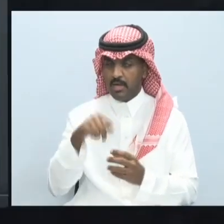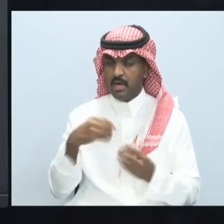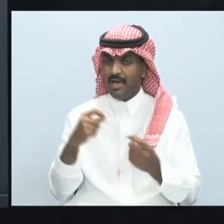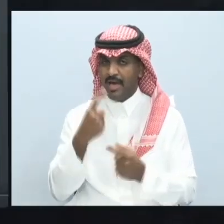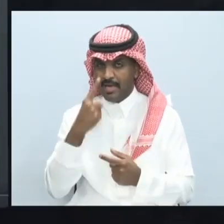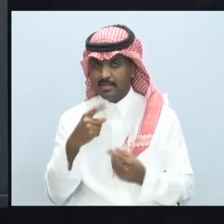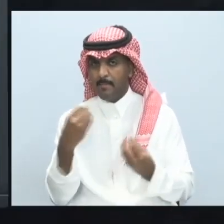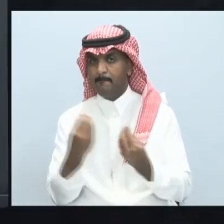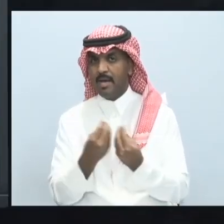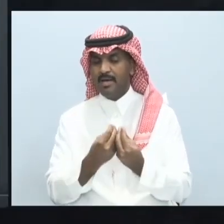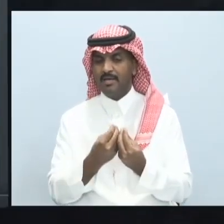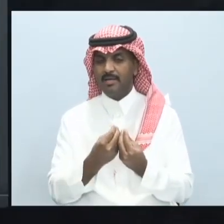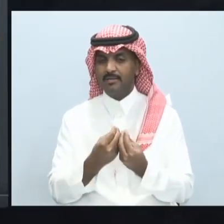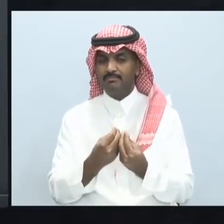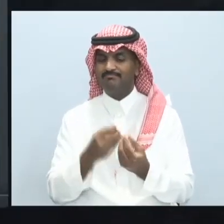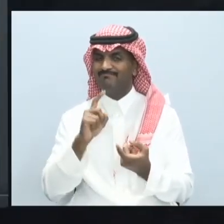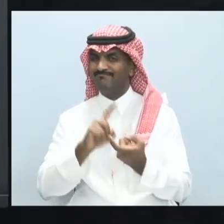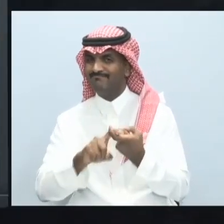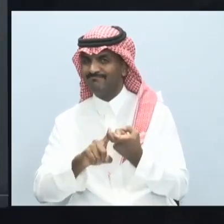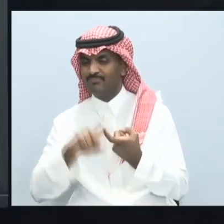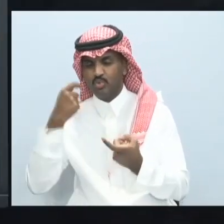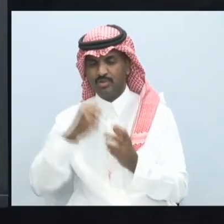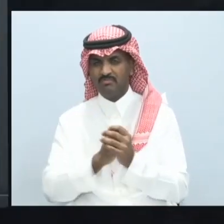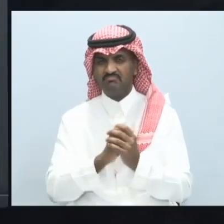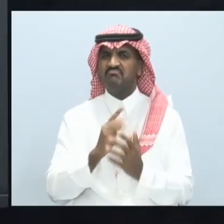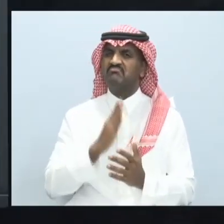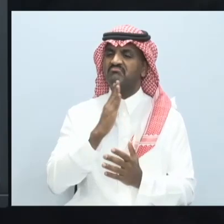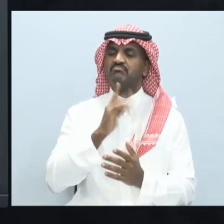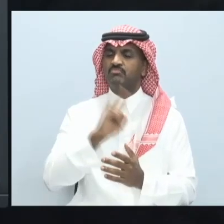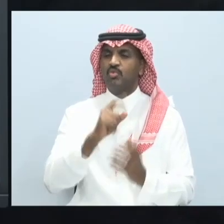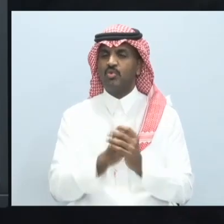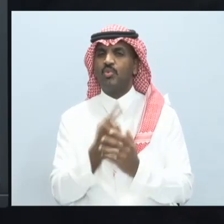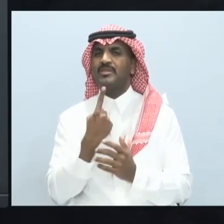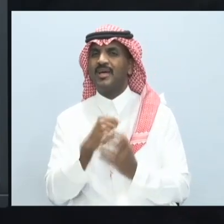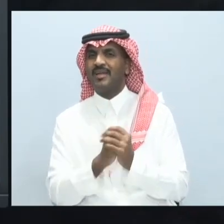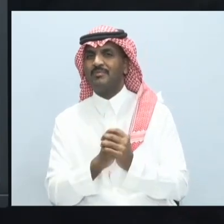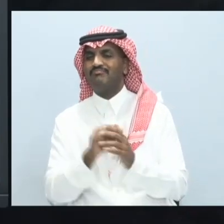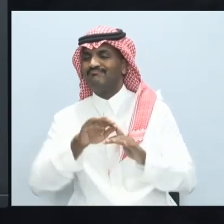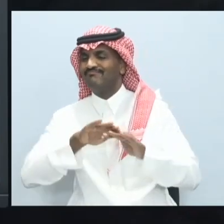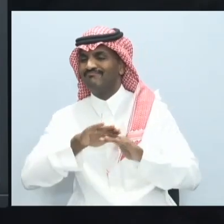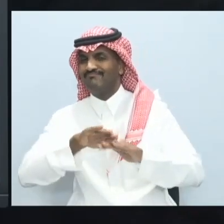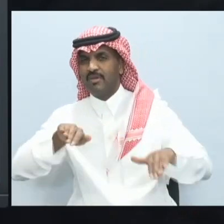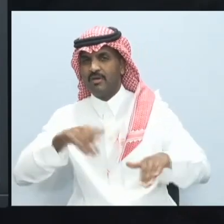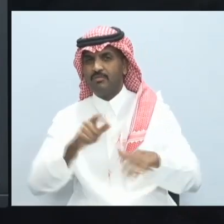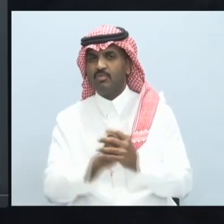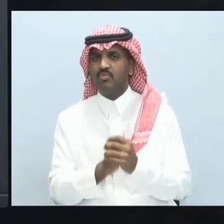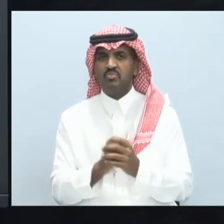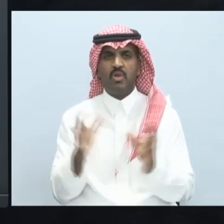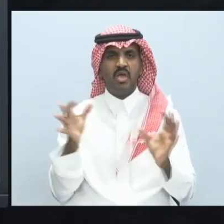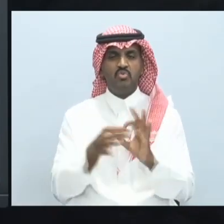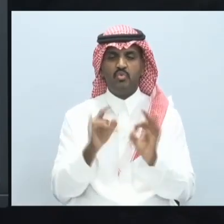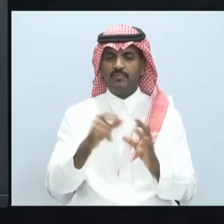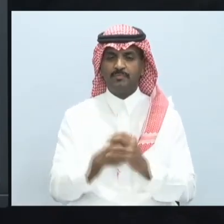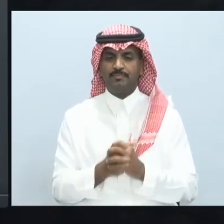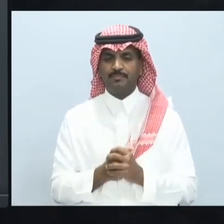زوجها لا تطاق وترغب فراقه ولكن الزوج يابى ولا يوافقها على